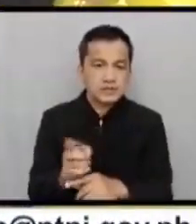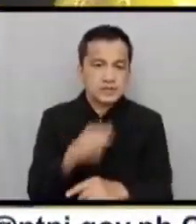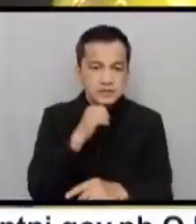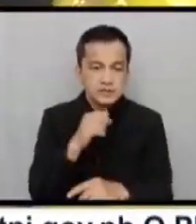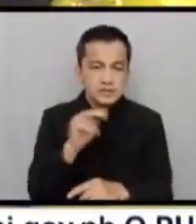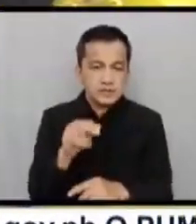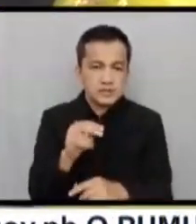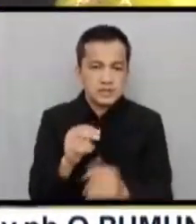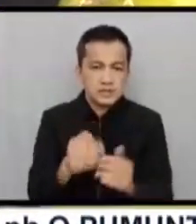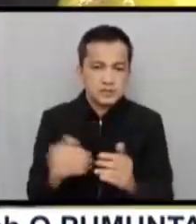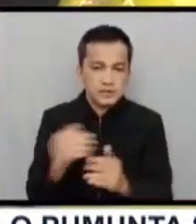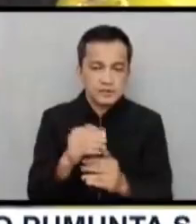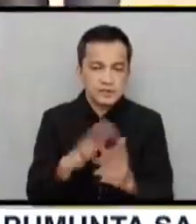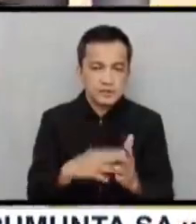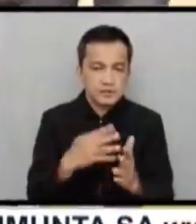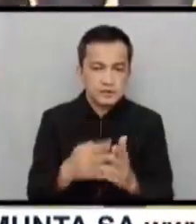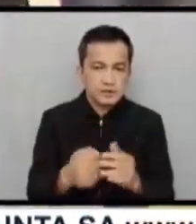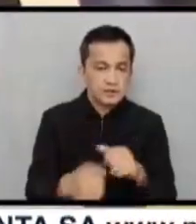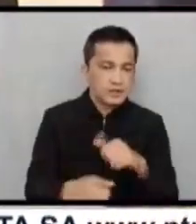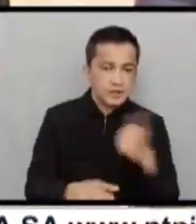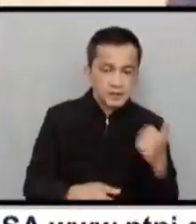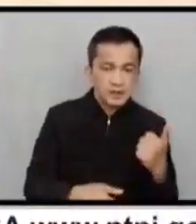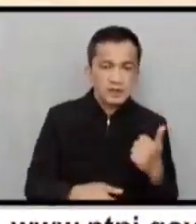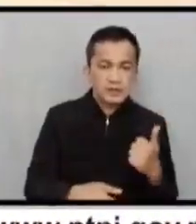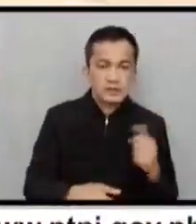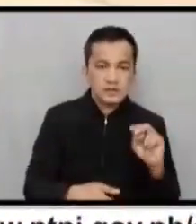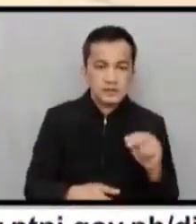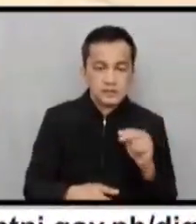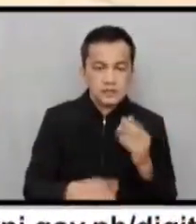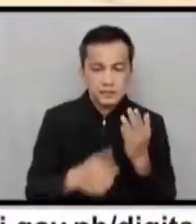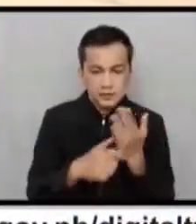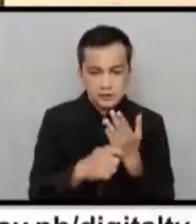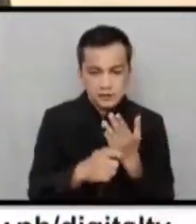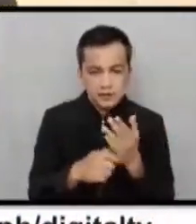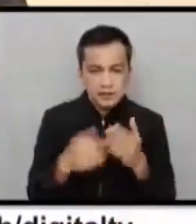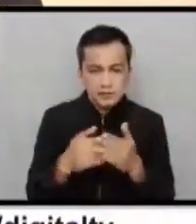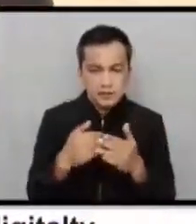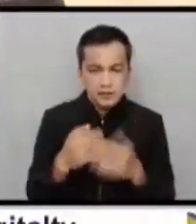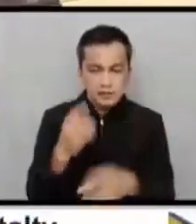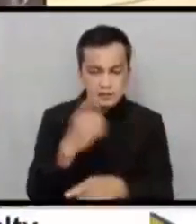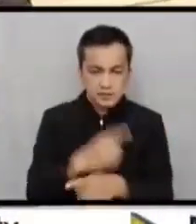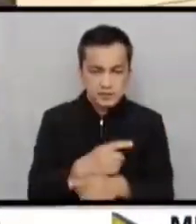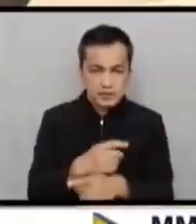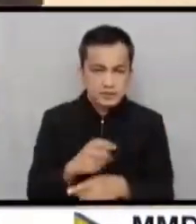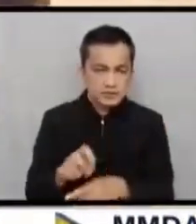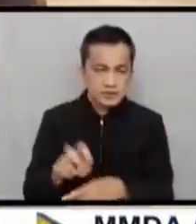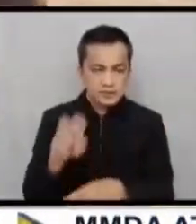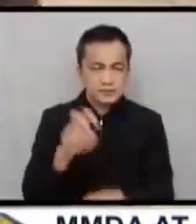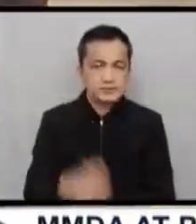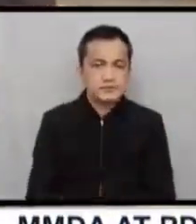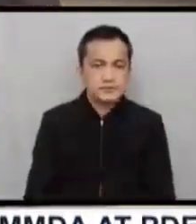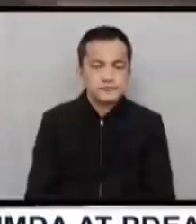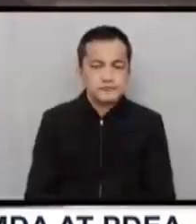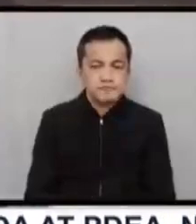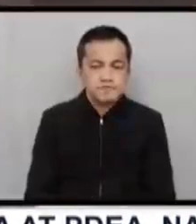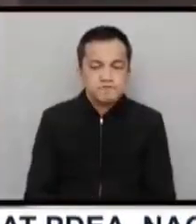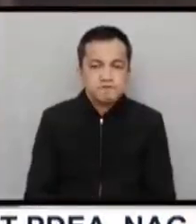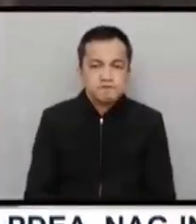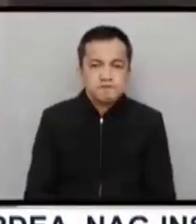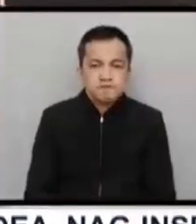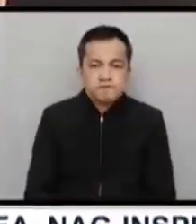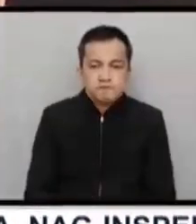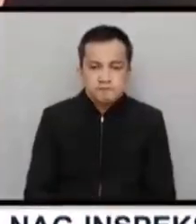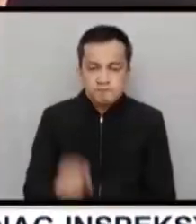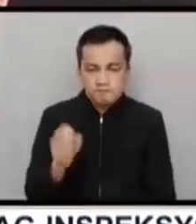booking, habang ang iba naman, kailangang may ticket bago ang araw ng biyahe. Ipinasigurado rin nila na maayos